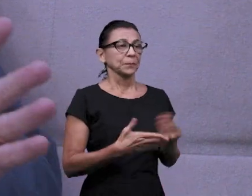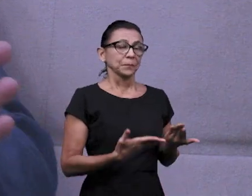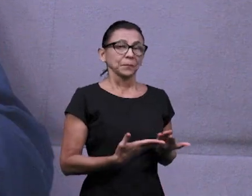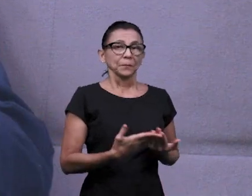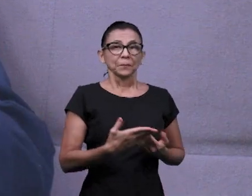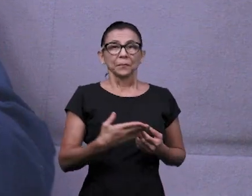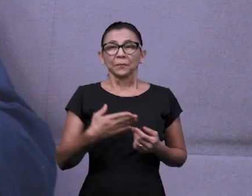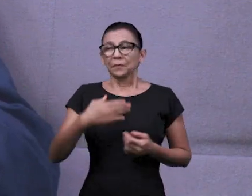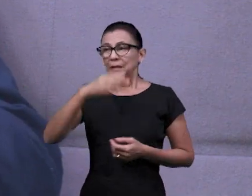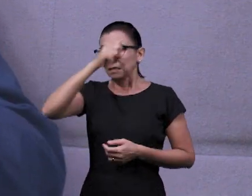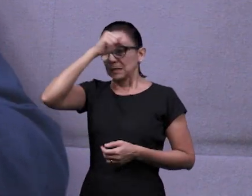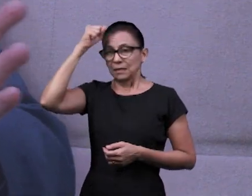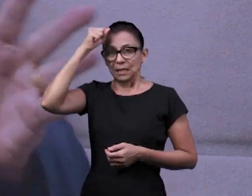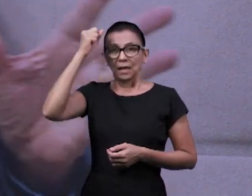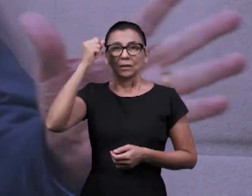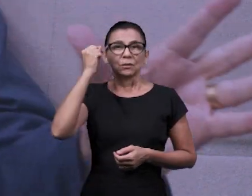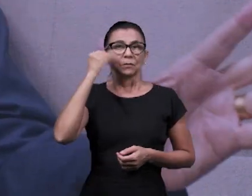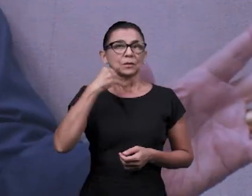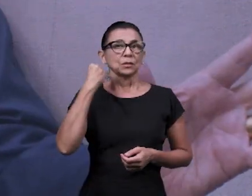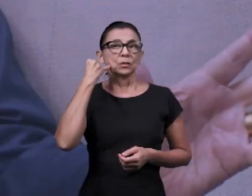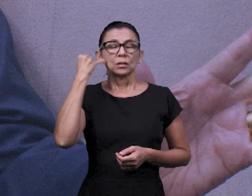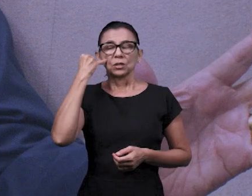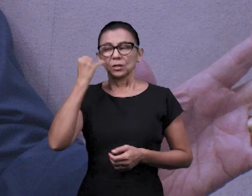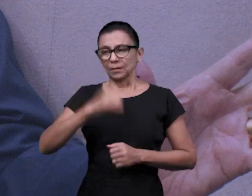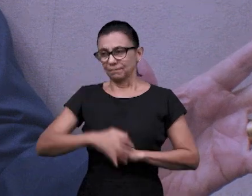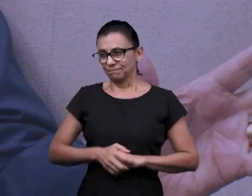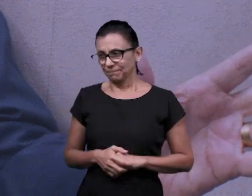salut. Donc, c'est Joe et Josias.